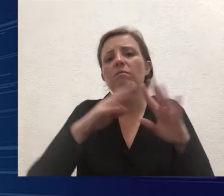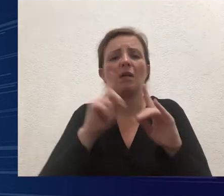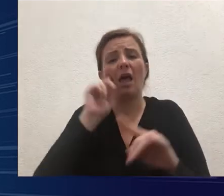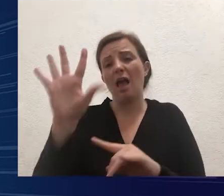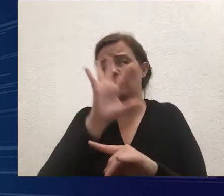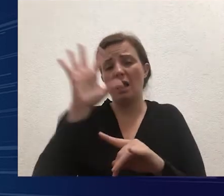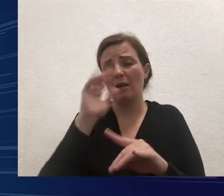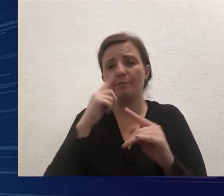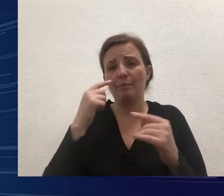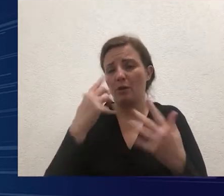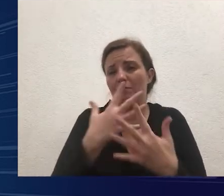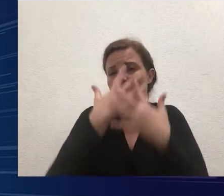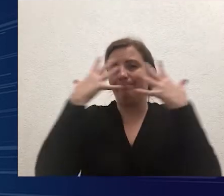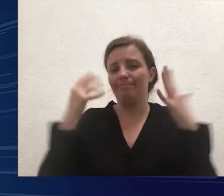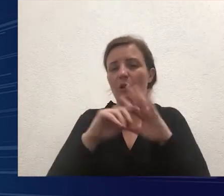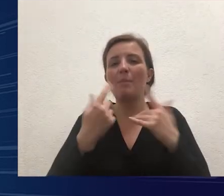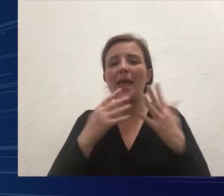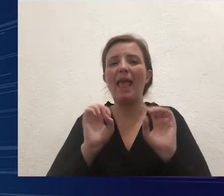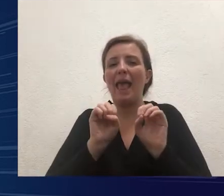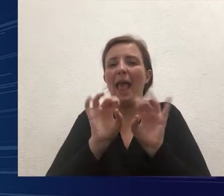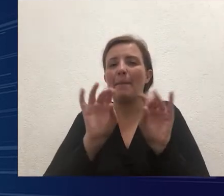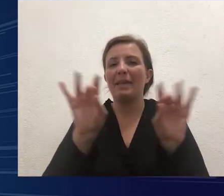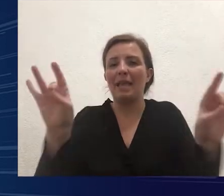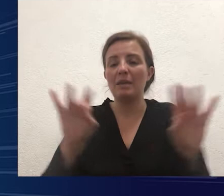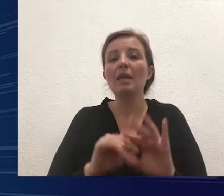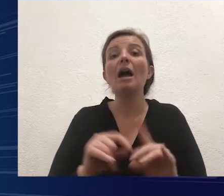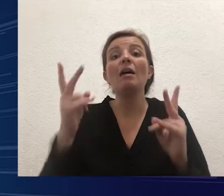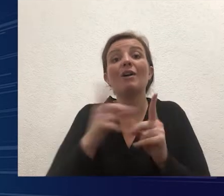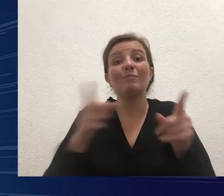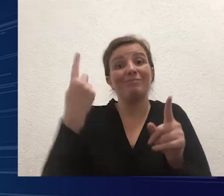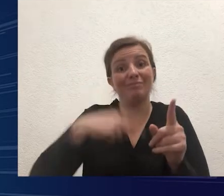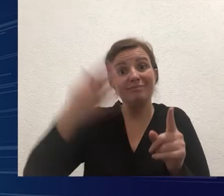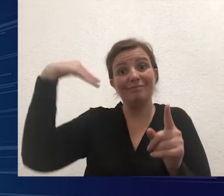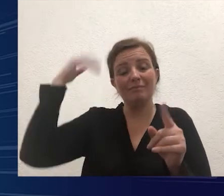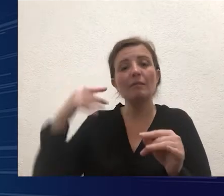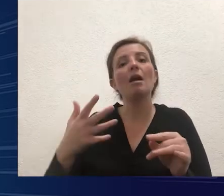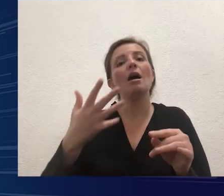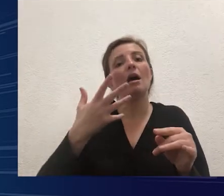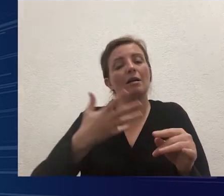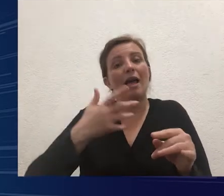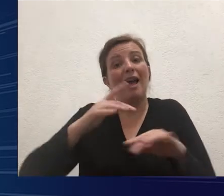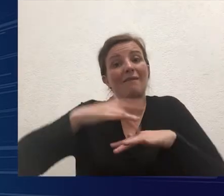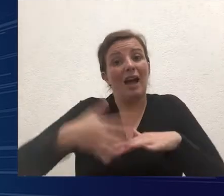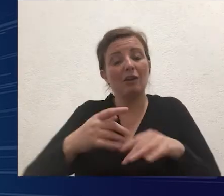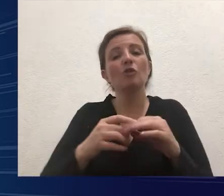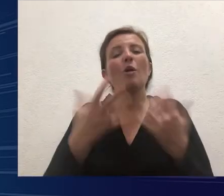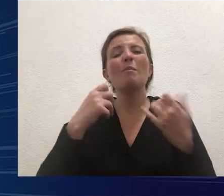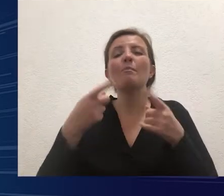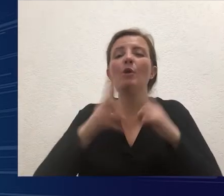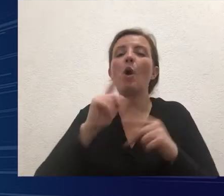l'esempio paradigmatico della epidemia aveva per certi aspetti soprattutto